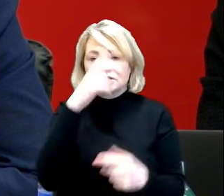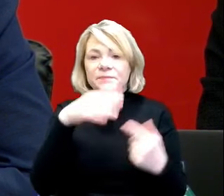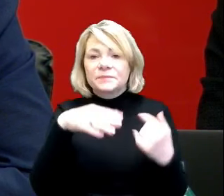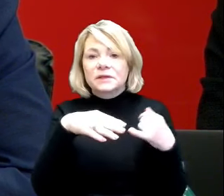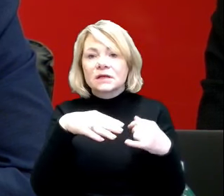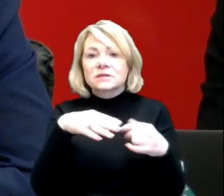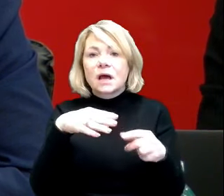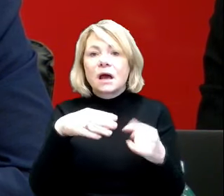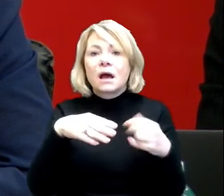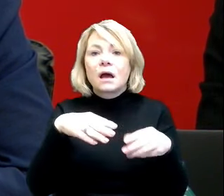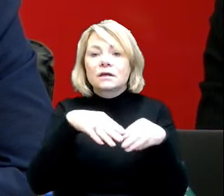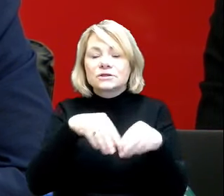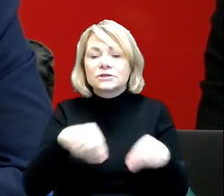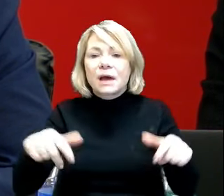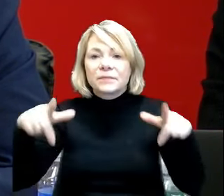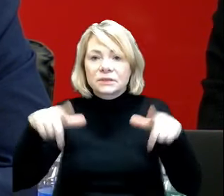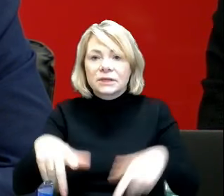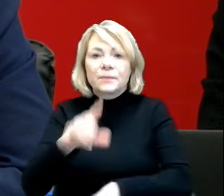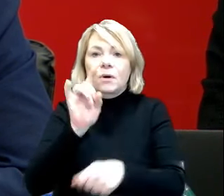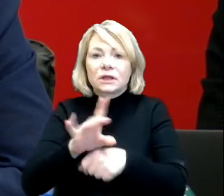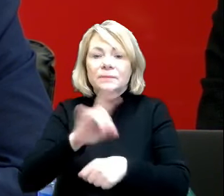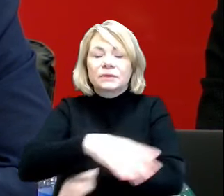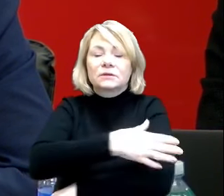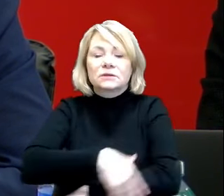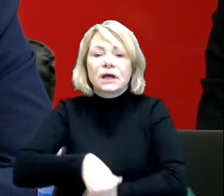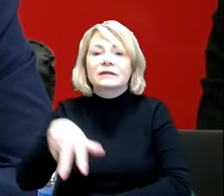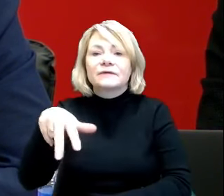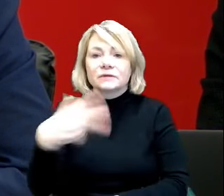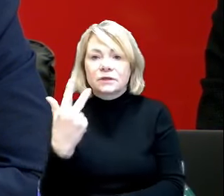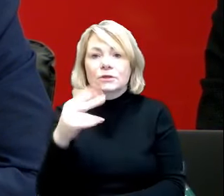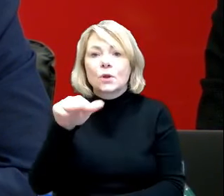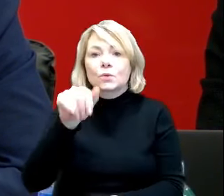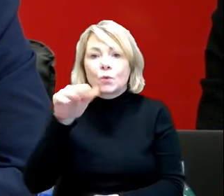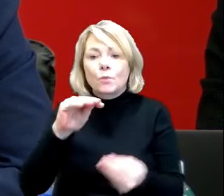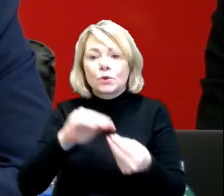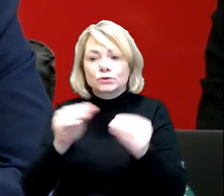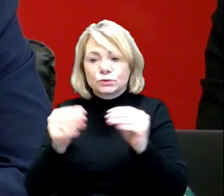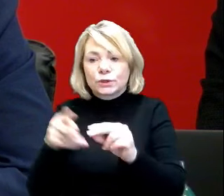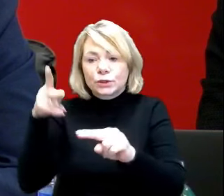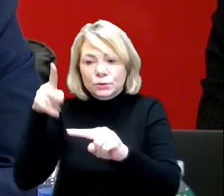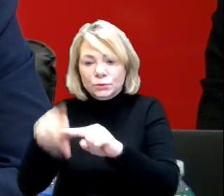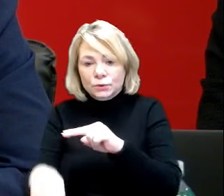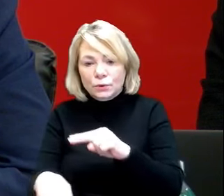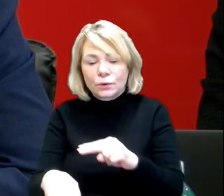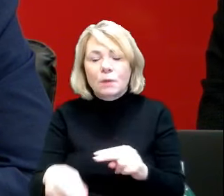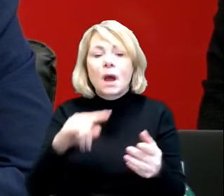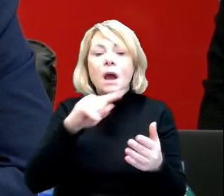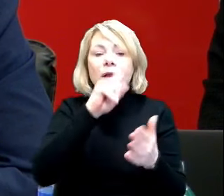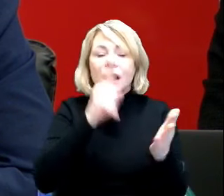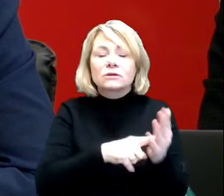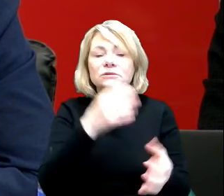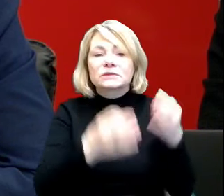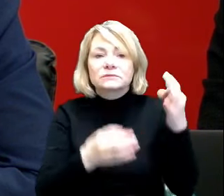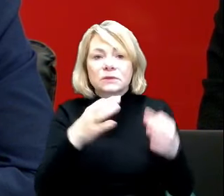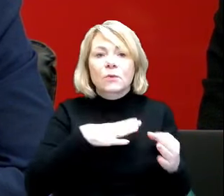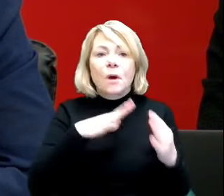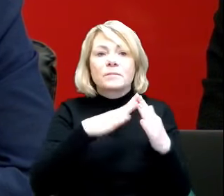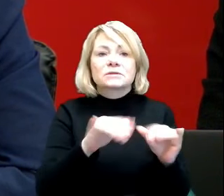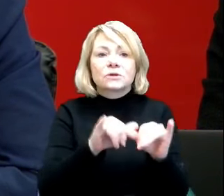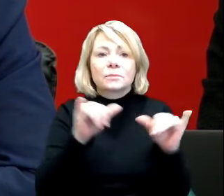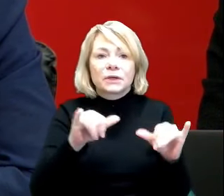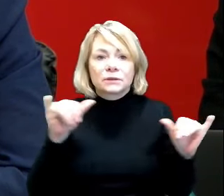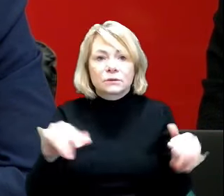klaipėdos gatvė 3 klaipėdoje nuomo sutarties nutraukimo svarstytas klausimas buvo miesto plėtros ir strateginio planavimo komitete jam